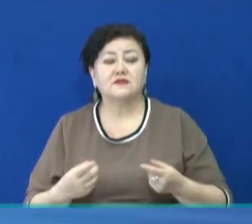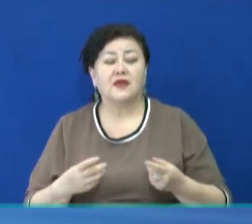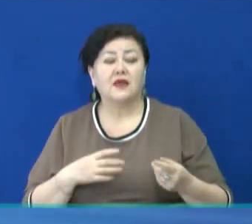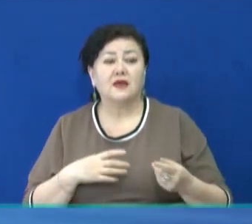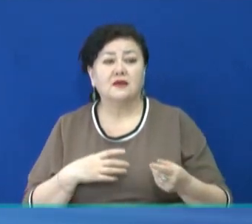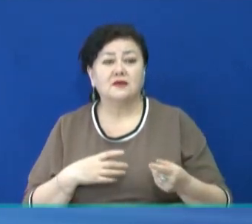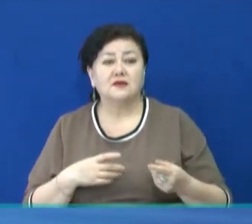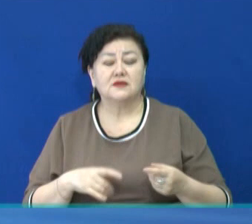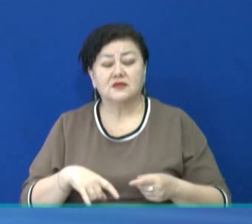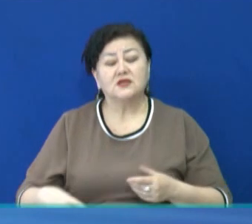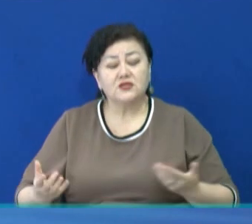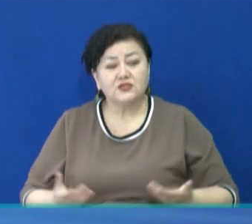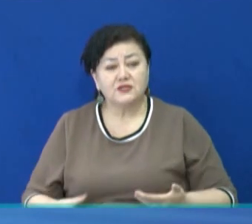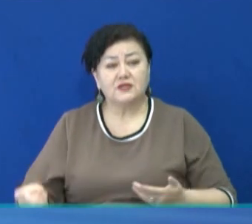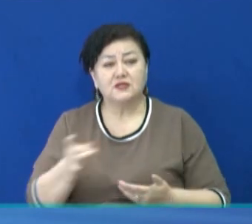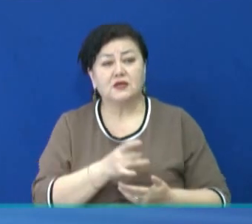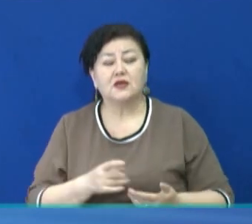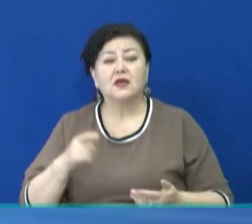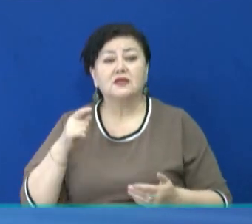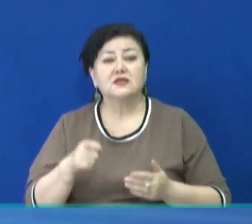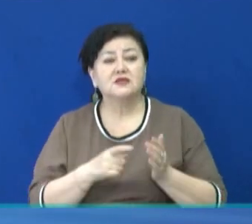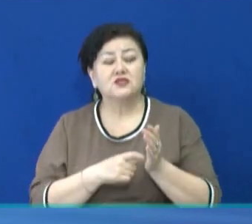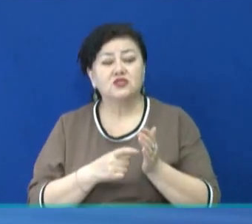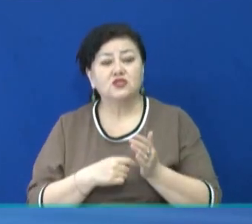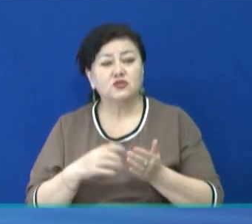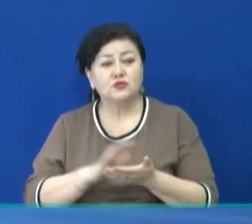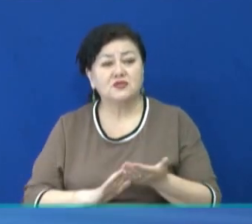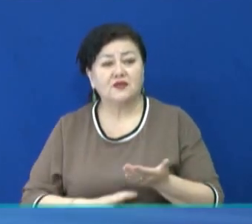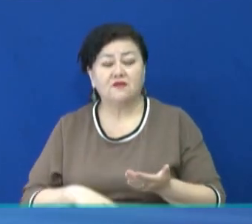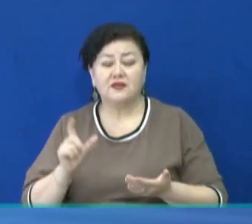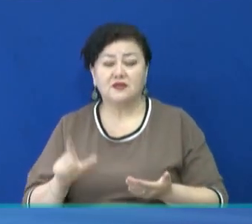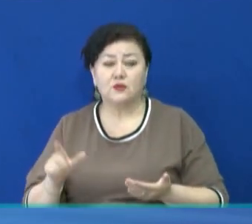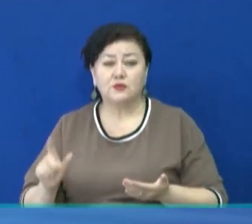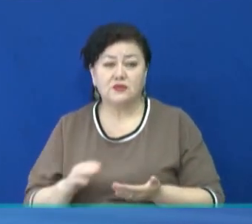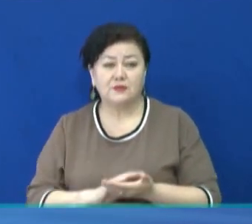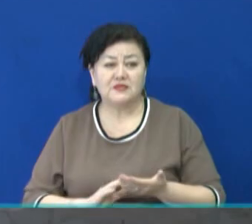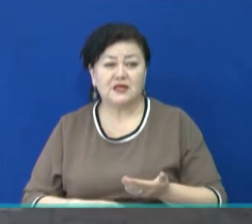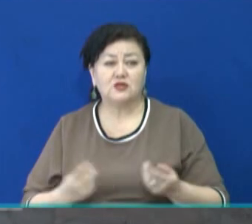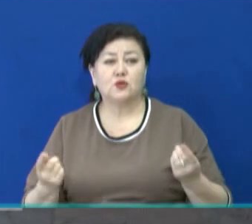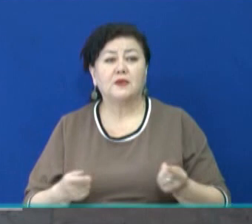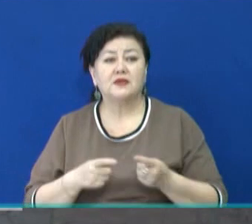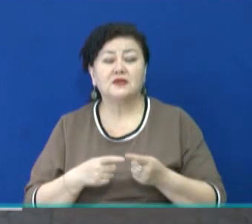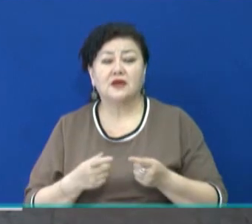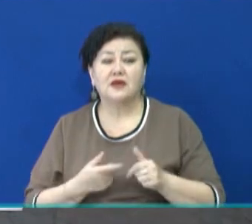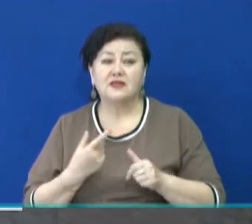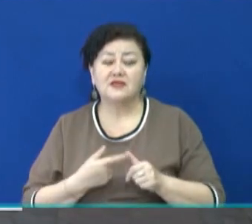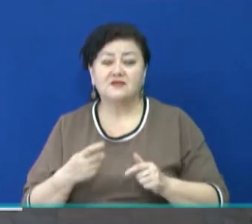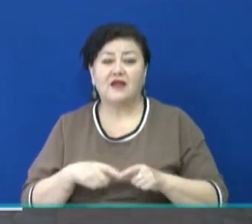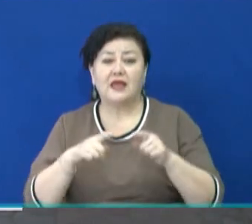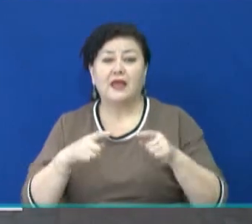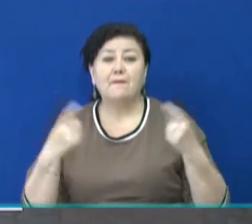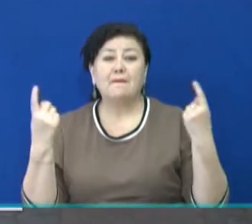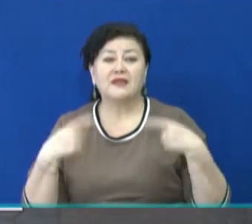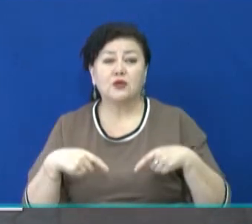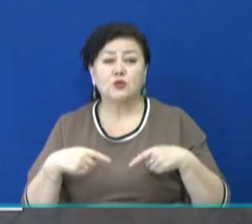Бүгінде өңір тұрғындарынан банкрот деп тануға 1600 өтініш қабылданған. Тілшіміз тарқатады. Мемлекет басшысының